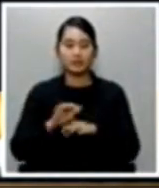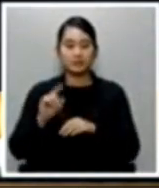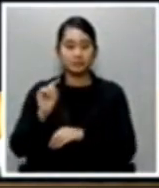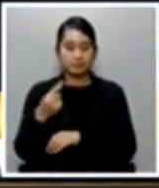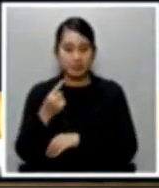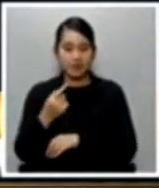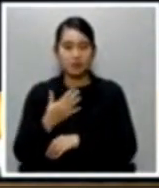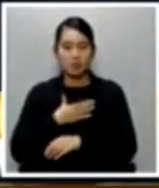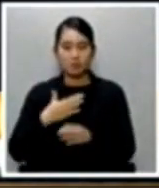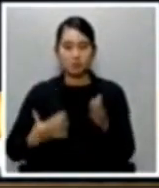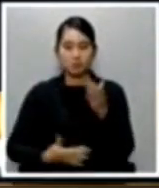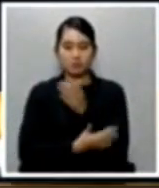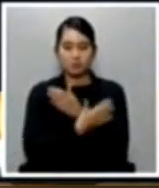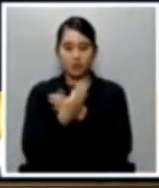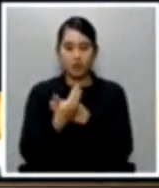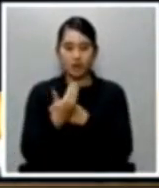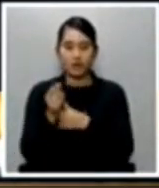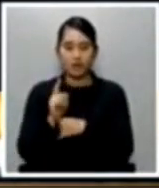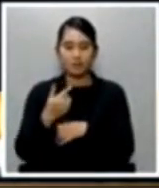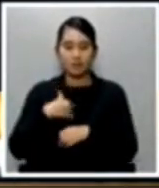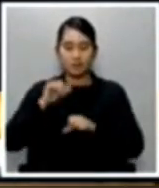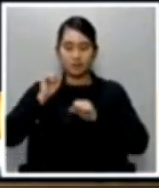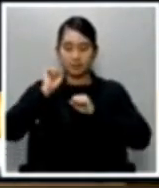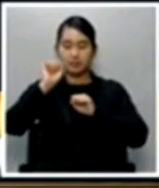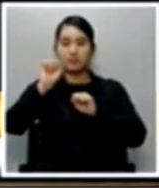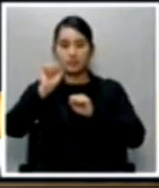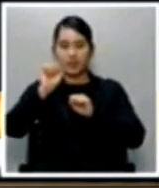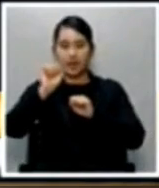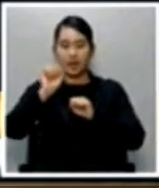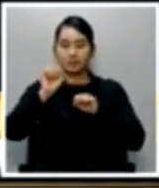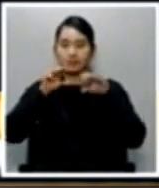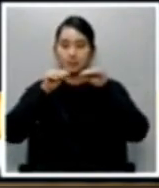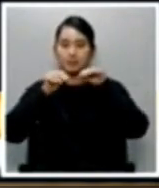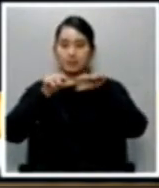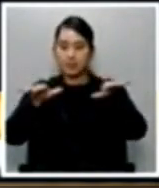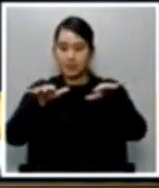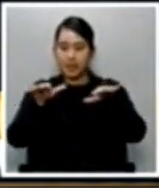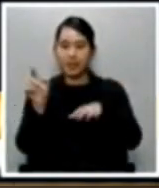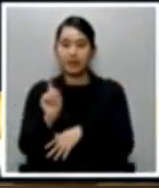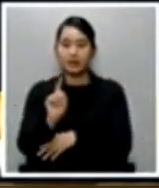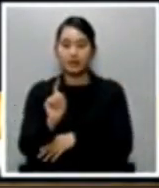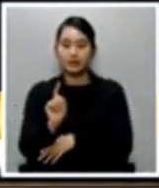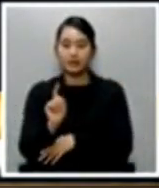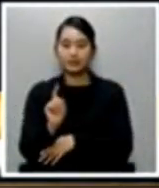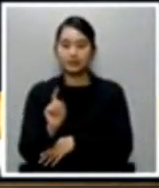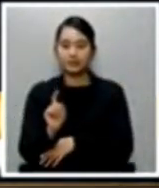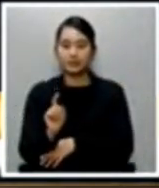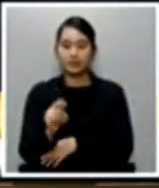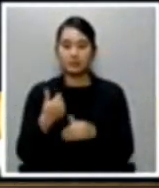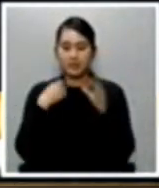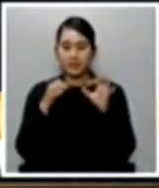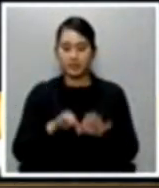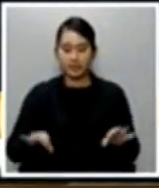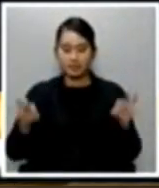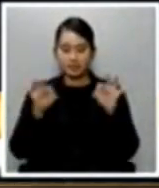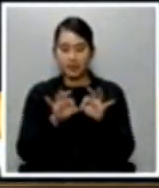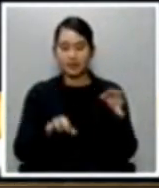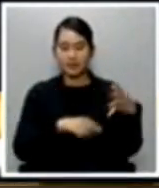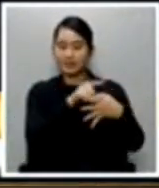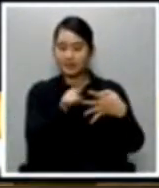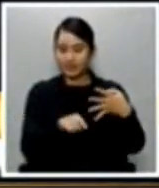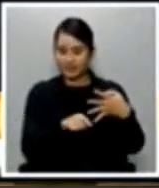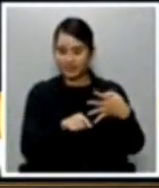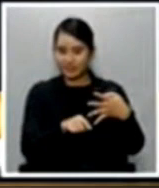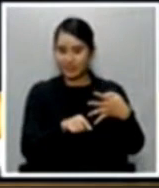มได้มีโอกาสประกาศออกไปว่าอย่างน้อยใน4เรื่องสำคัญนะครับที่เ